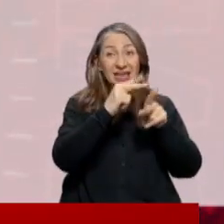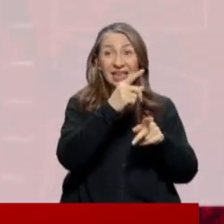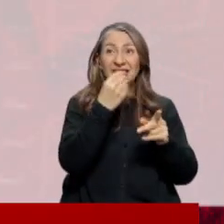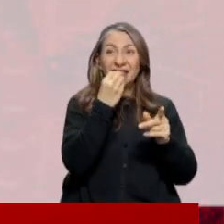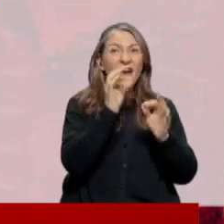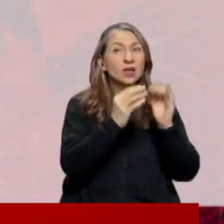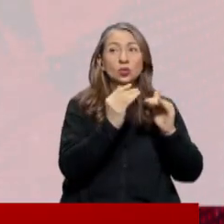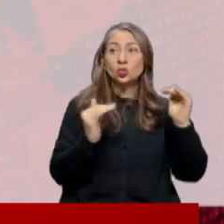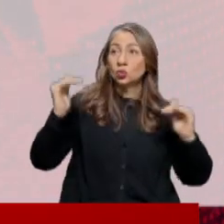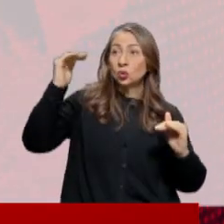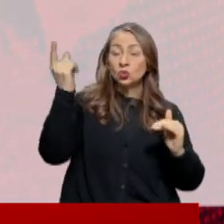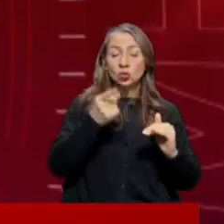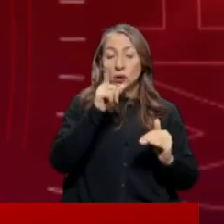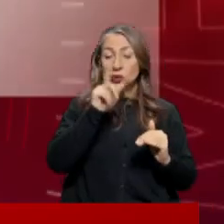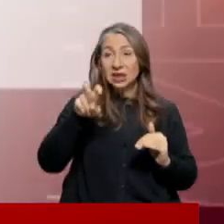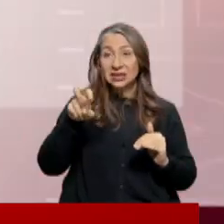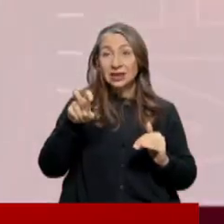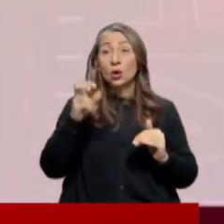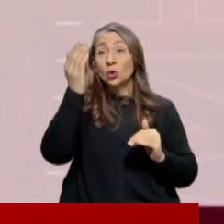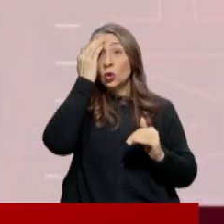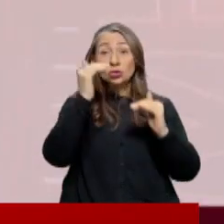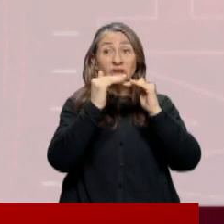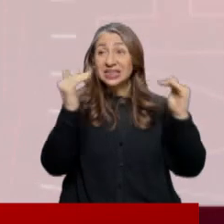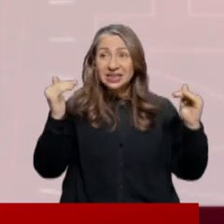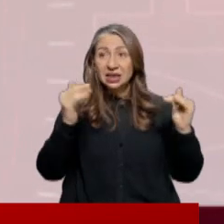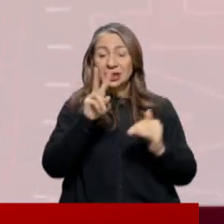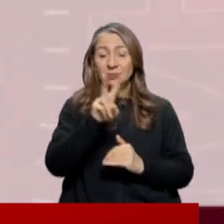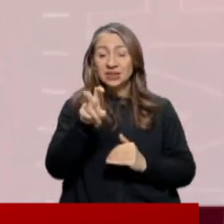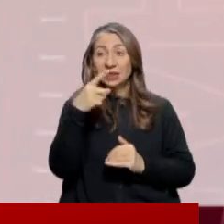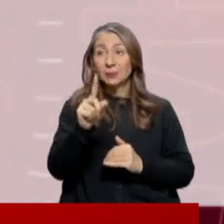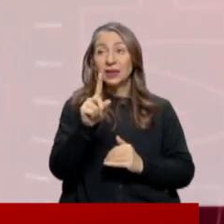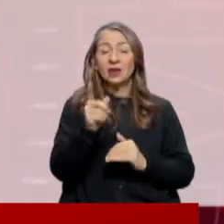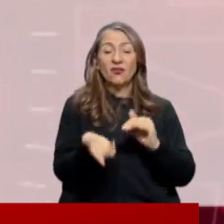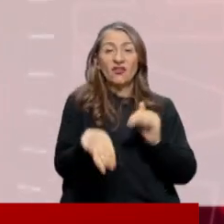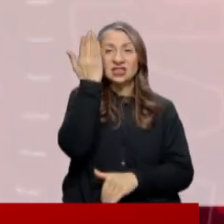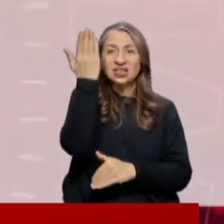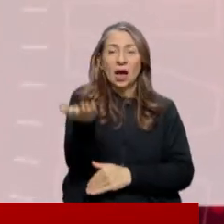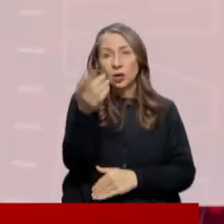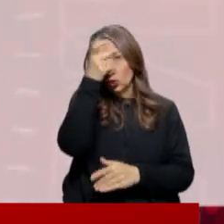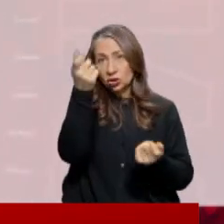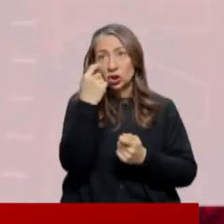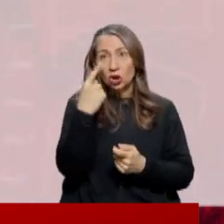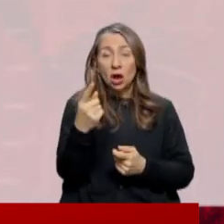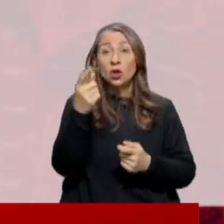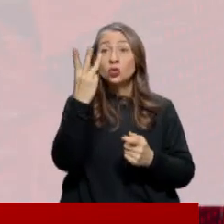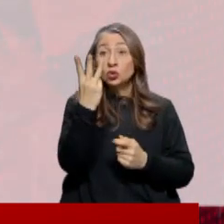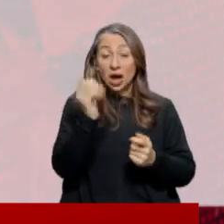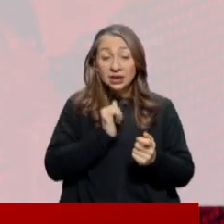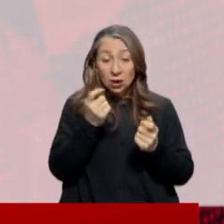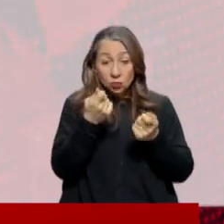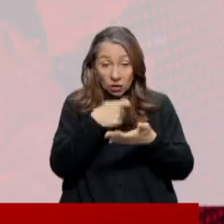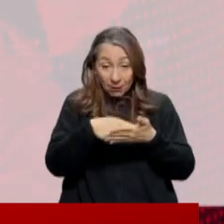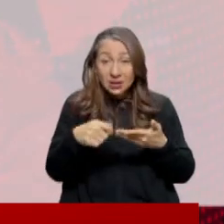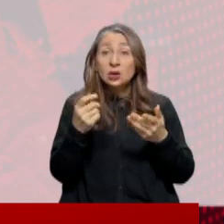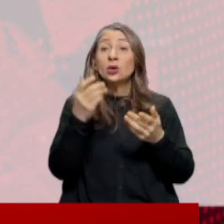enflasyonunun çok üstünde. %108. Yoksulluk sınırı ise 28 bin lirayı aştı Türk İş'e göre. 3 asgari ücret bile